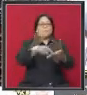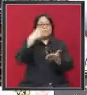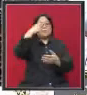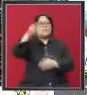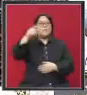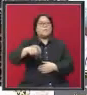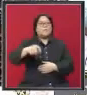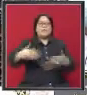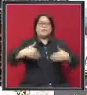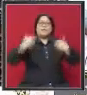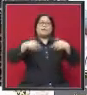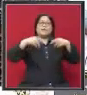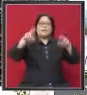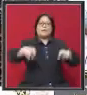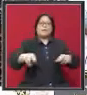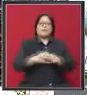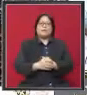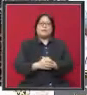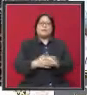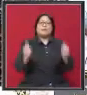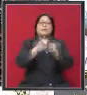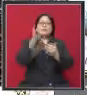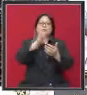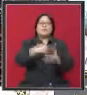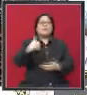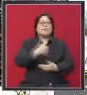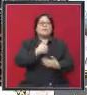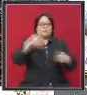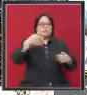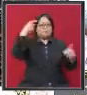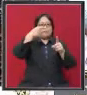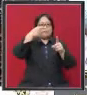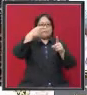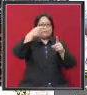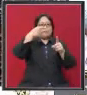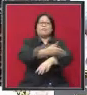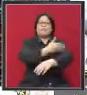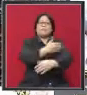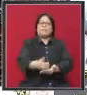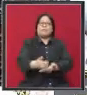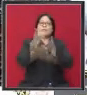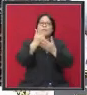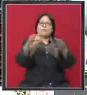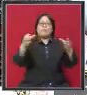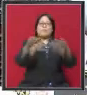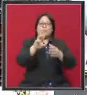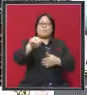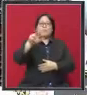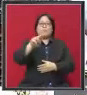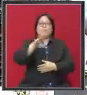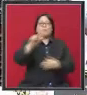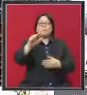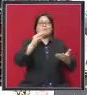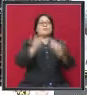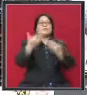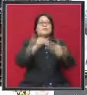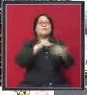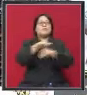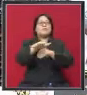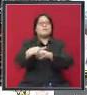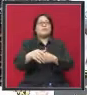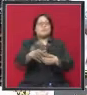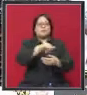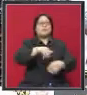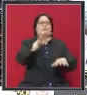juga ialah memastikan kesejahteraan rakyat. Sehubungan itu, kita telah menekankan penambahbaikan bantuan kepada kumpulan rentan dan mudah terjejas seperti yang diminta